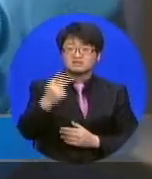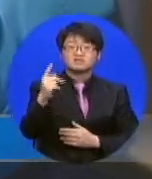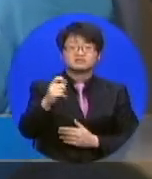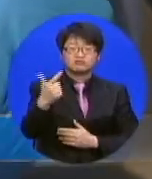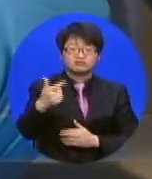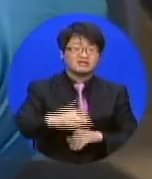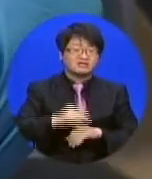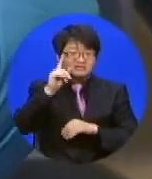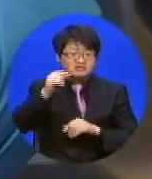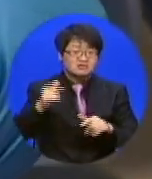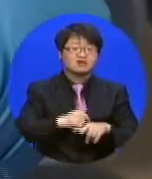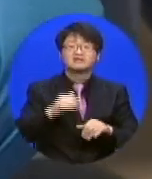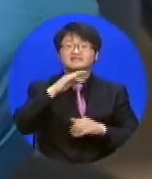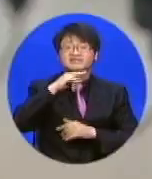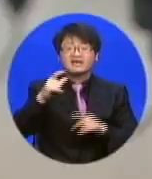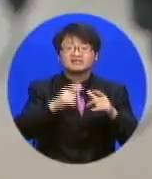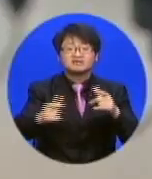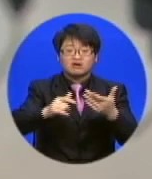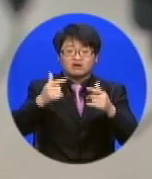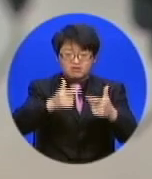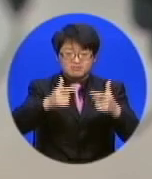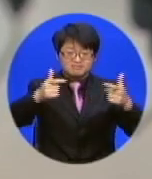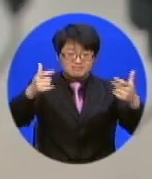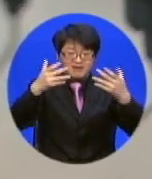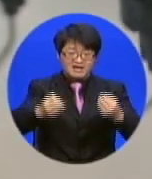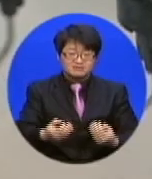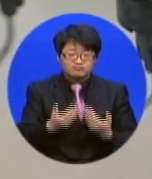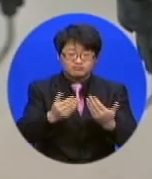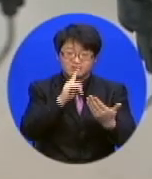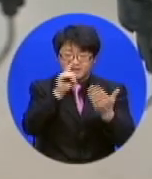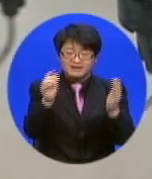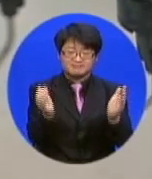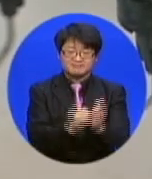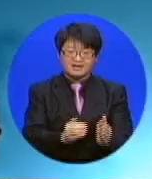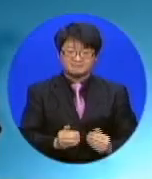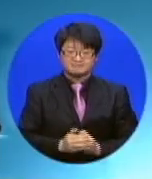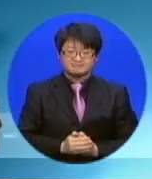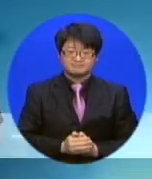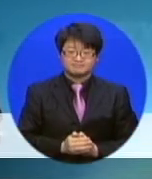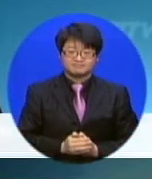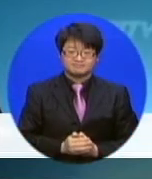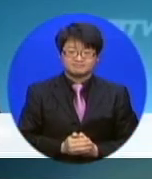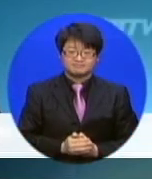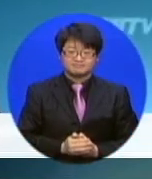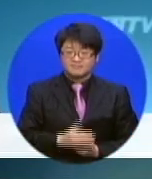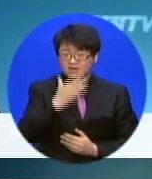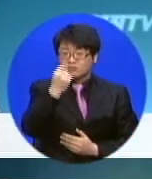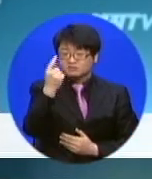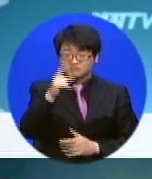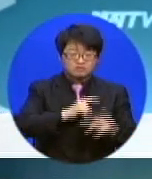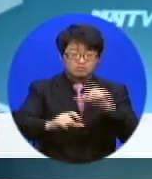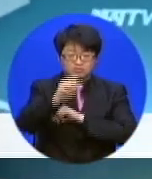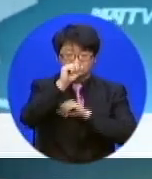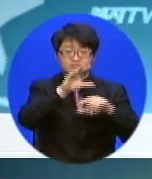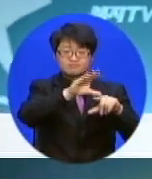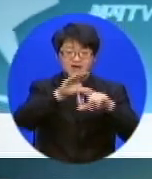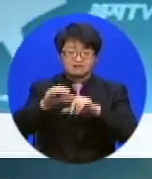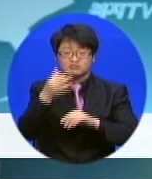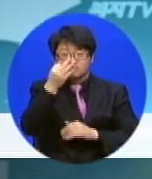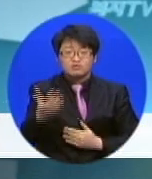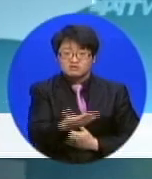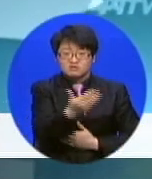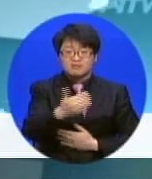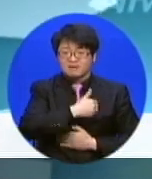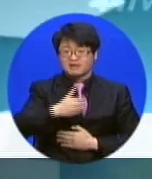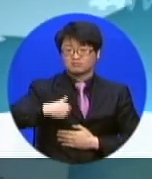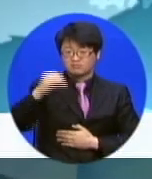2016년까지 매년 대상 연령을 차츰 확대해 나갈 계획이라고 밝혔습니다. 복지TV가 더 나은 방송과 시청자의